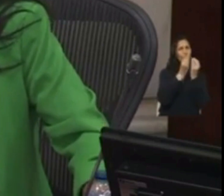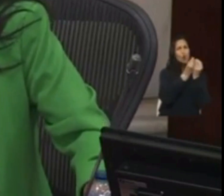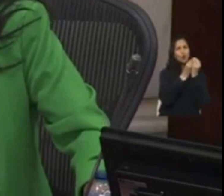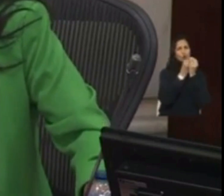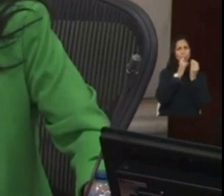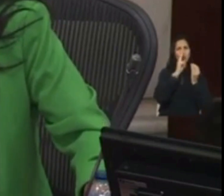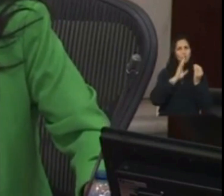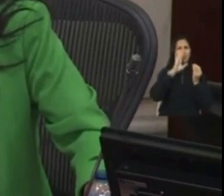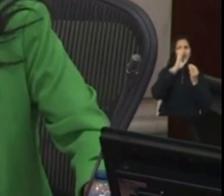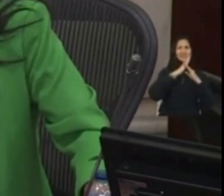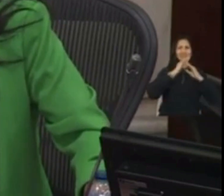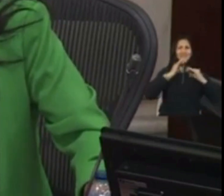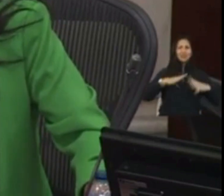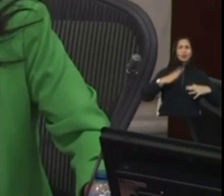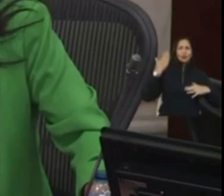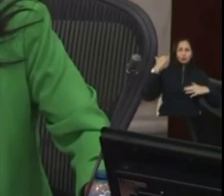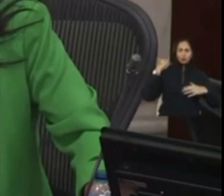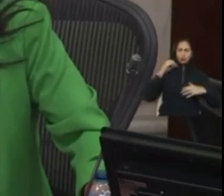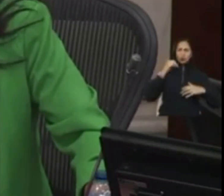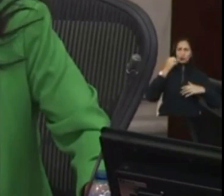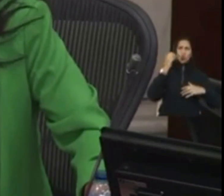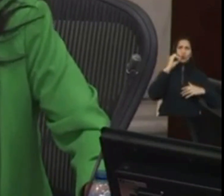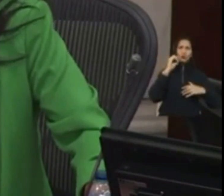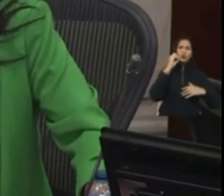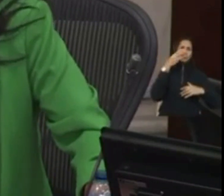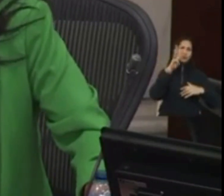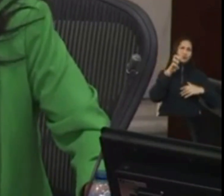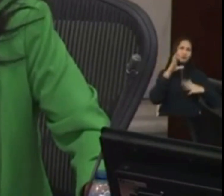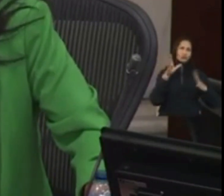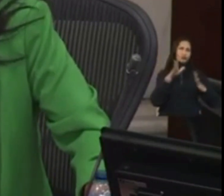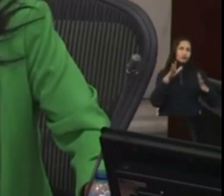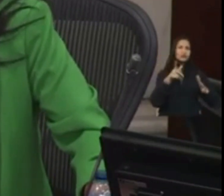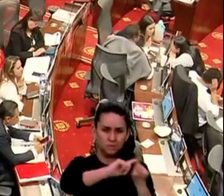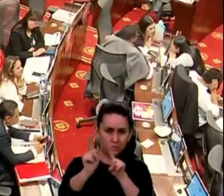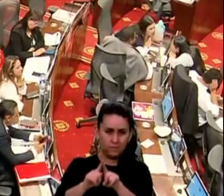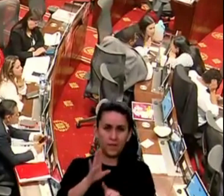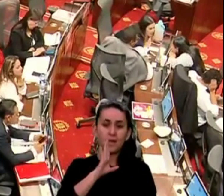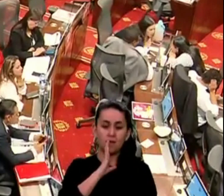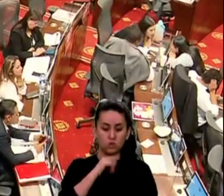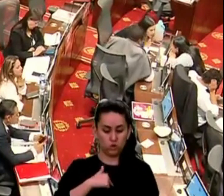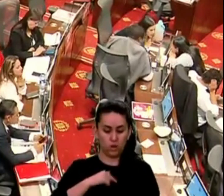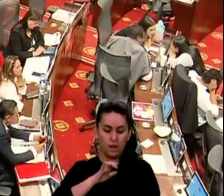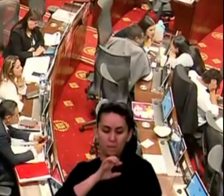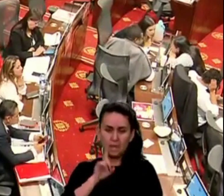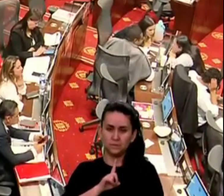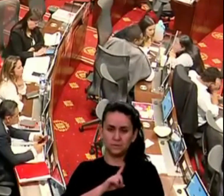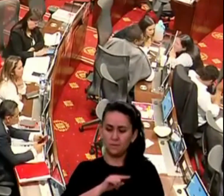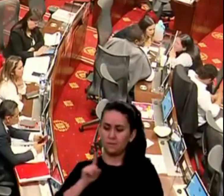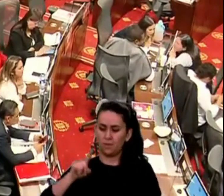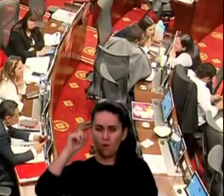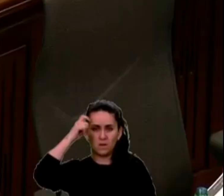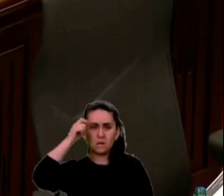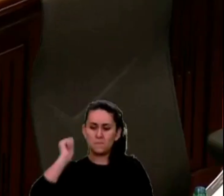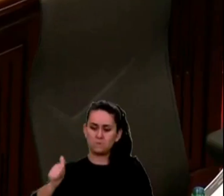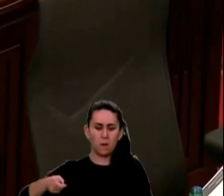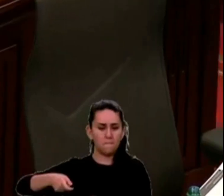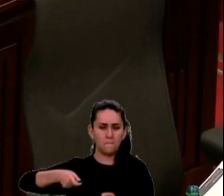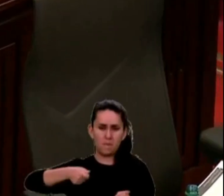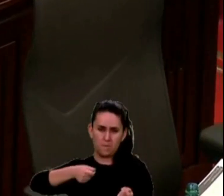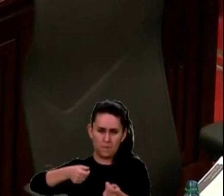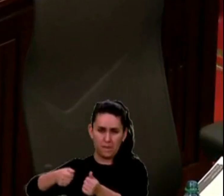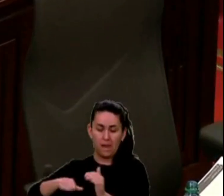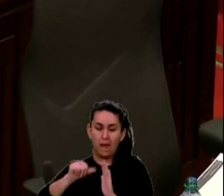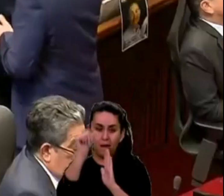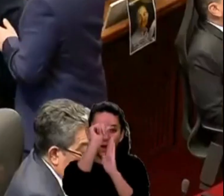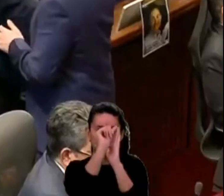écrasante majorité de 65 sénateurs sur les 105 que compte la Chambre haute du Congrès colombien la motion qui a été